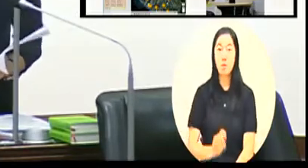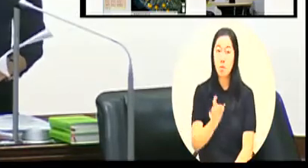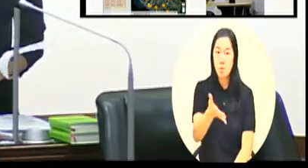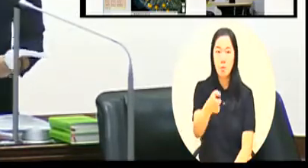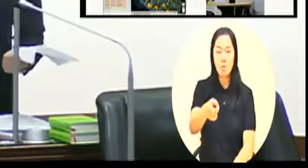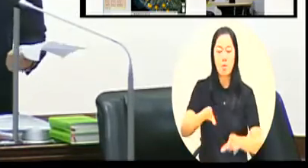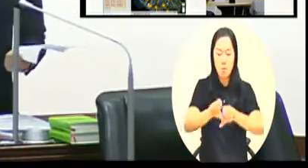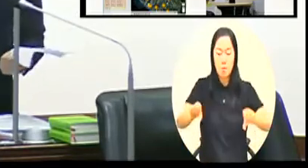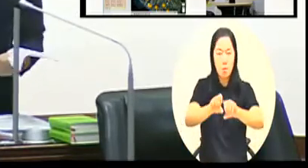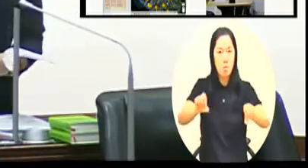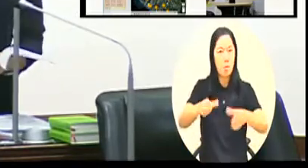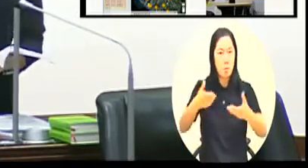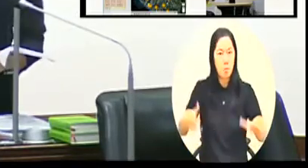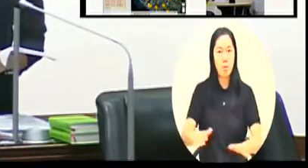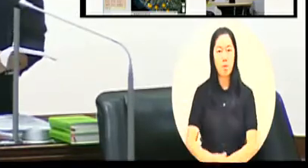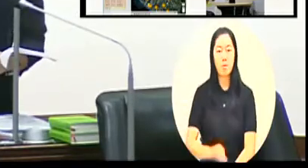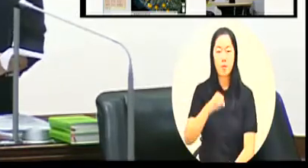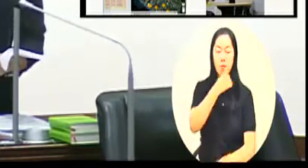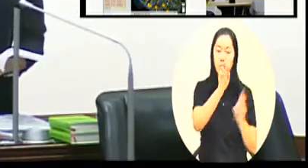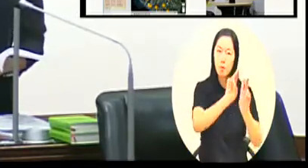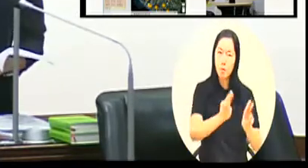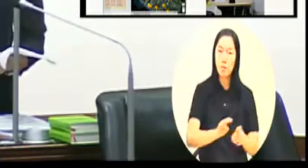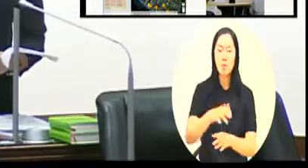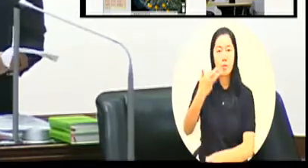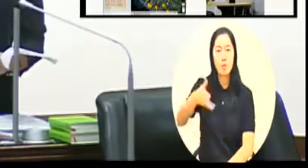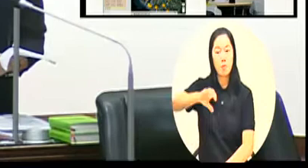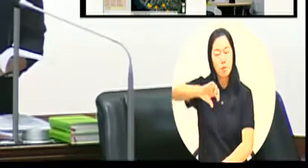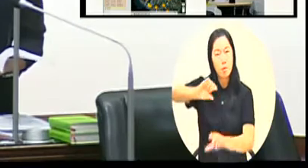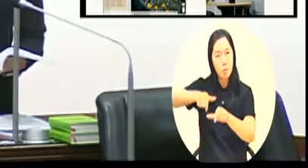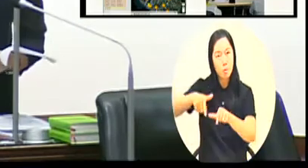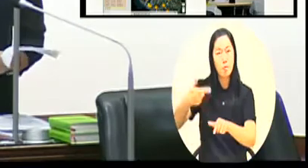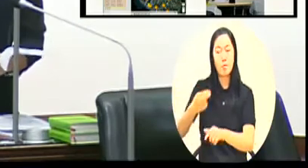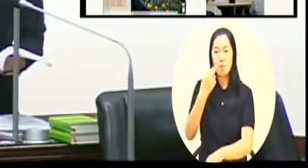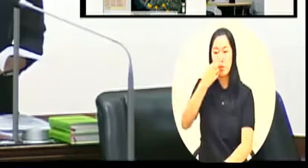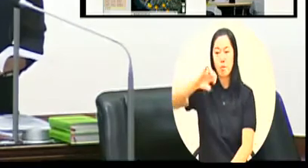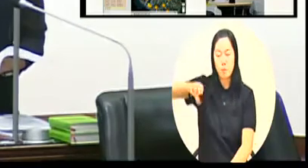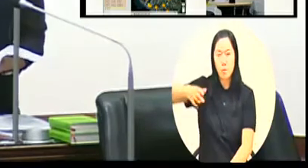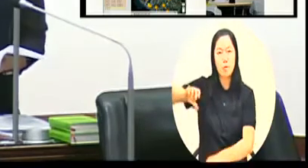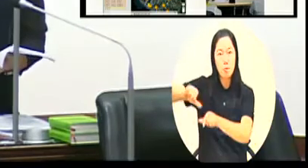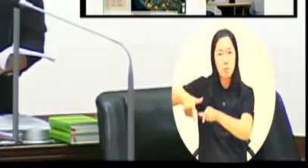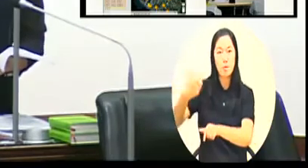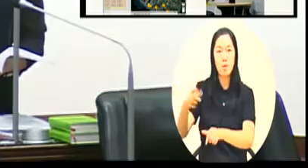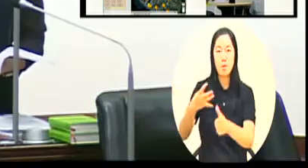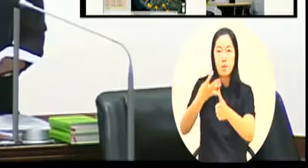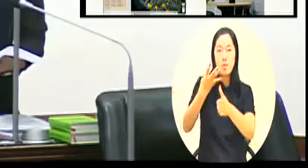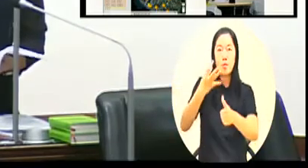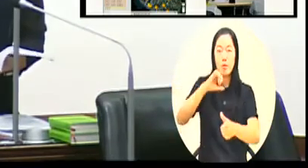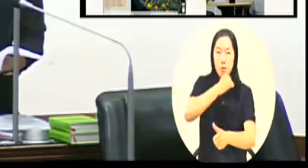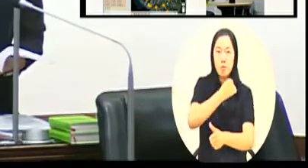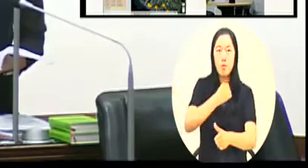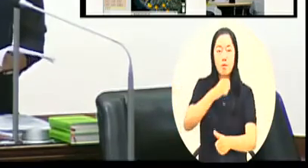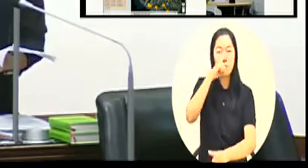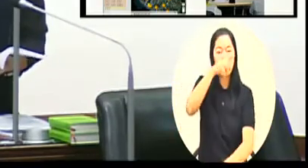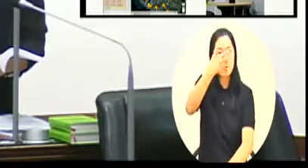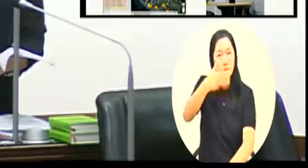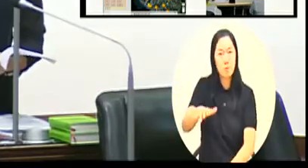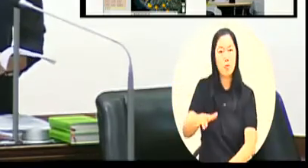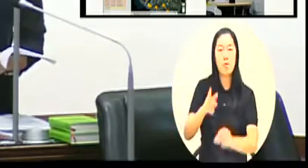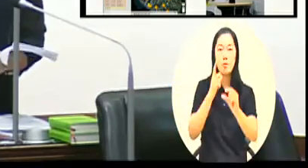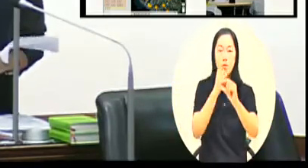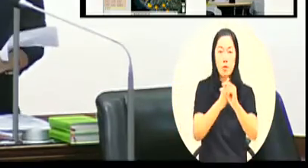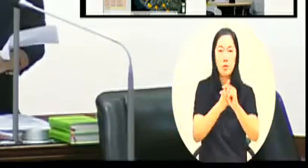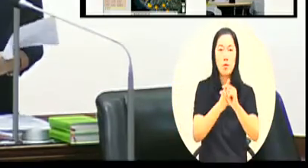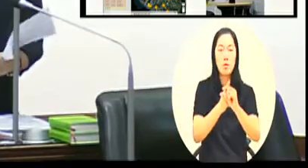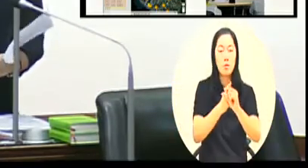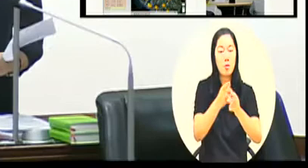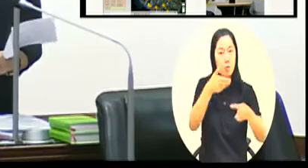路，有台电的管路、自来水的管路、瓦斯的管路，还有第四台与污水、中油、石化的管